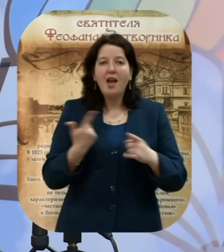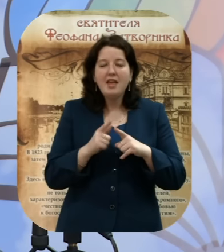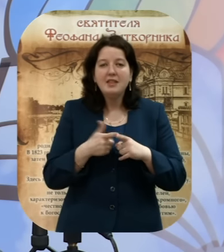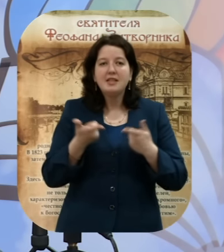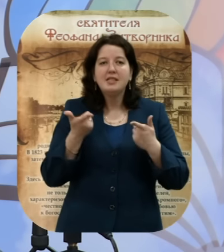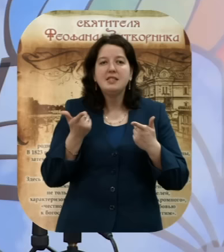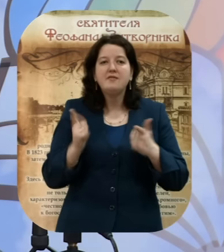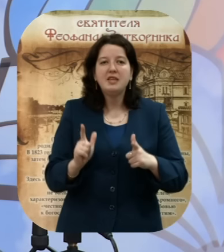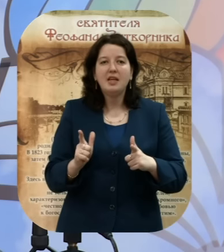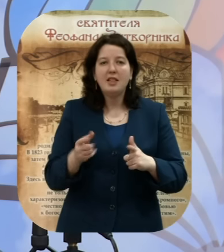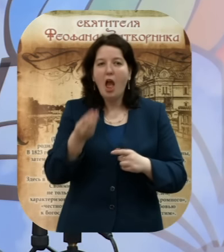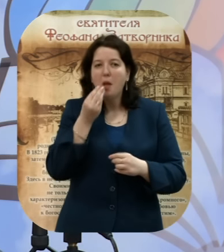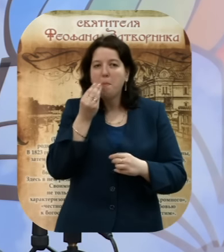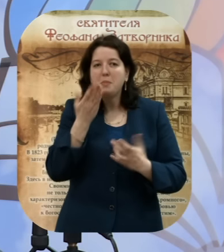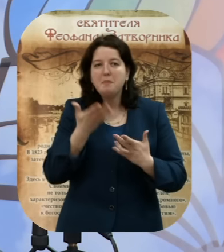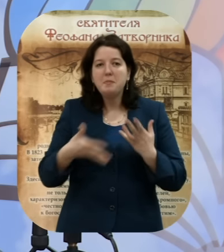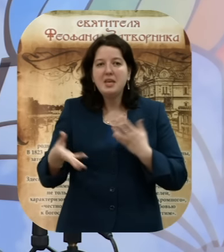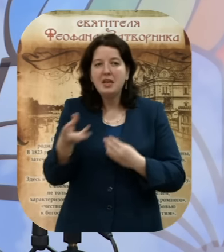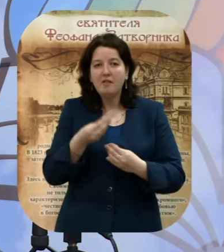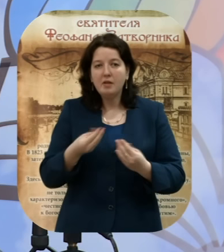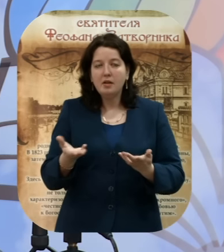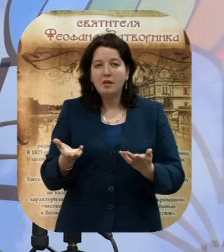пир. Как? В чем?